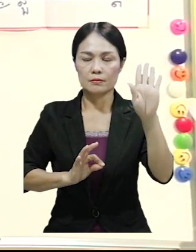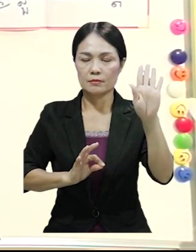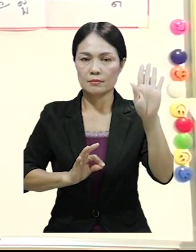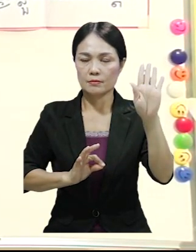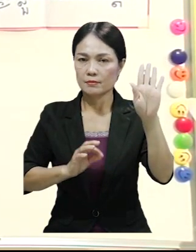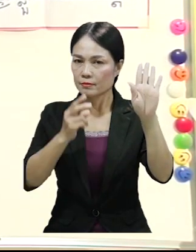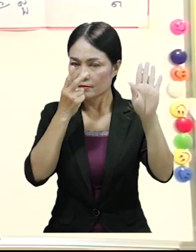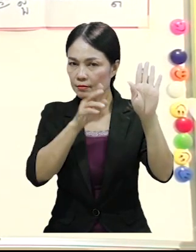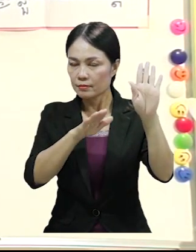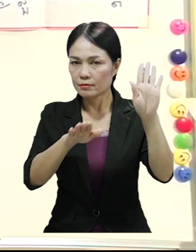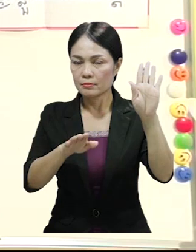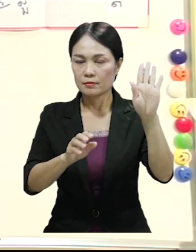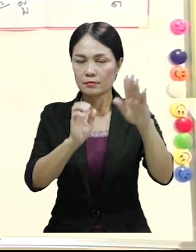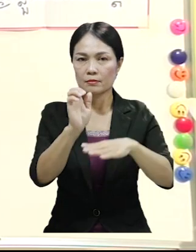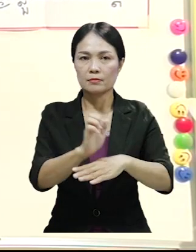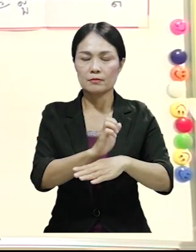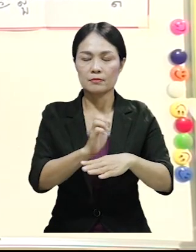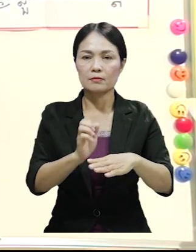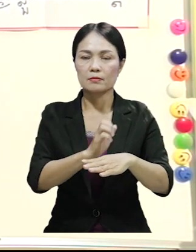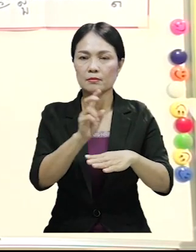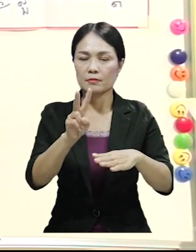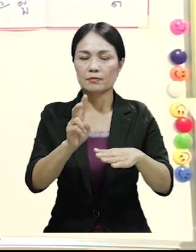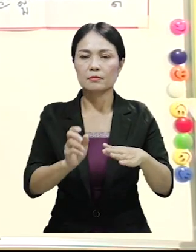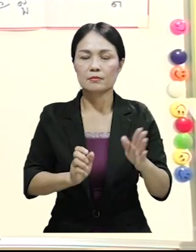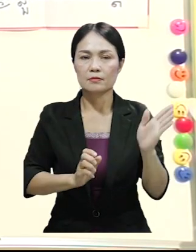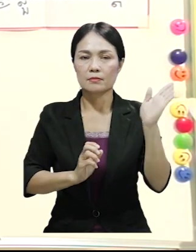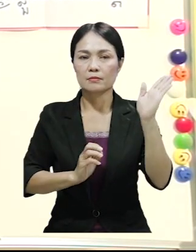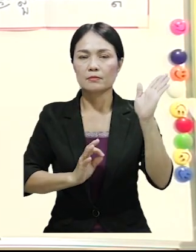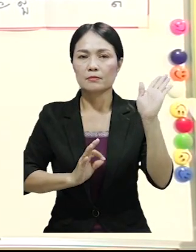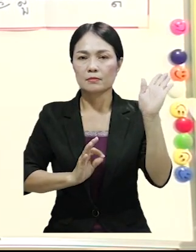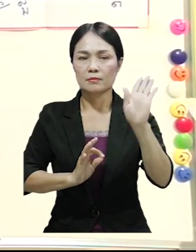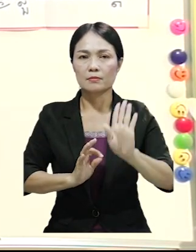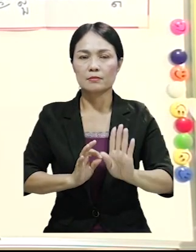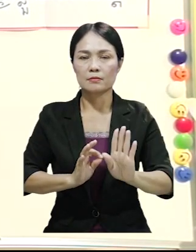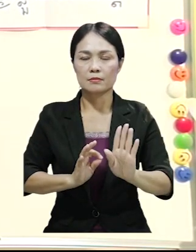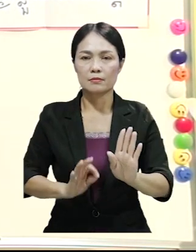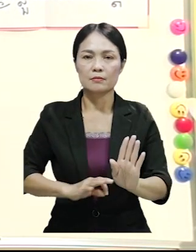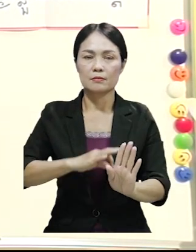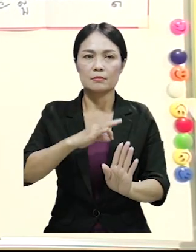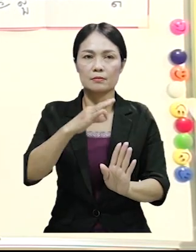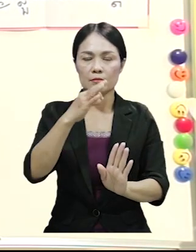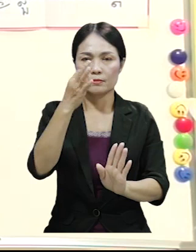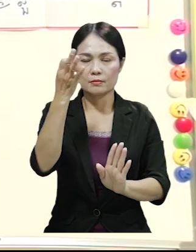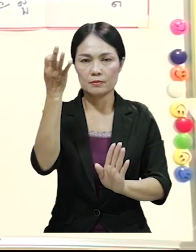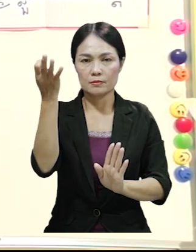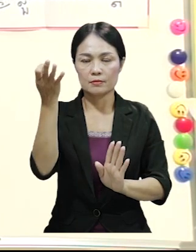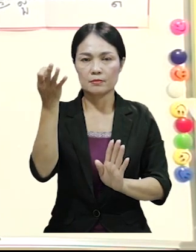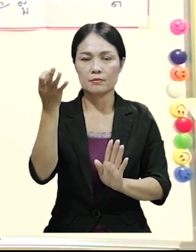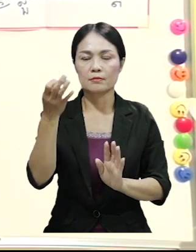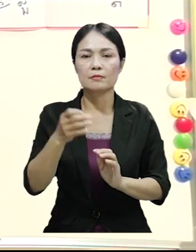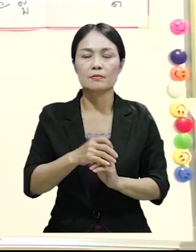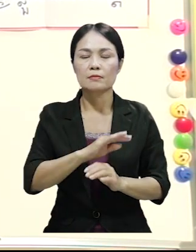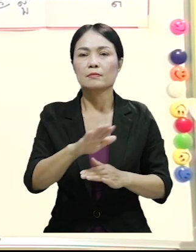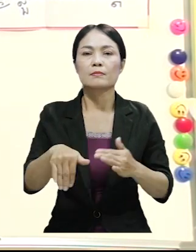ឃើញទេកូនបាទចង្វាក់ទី2ដាក់ចុះមកចង្វាក់ទី3គឺលើកឡើងលាស្ទួយ